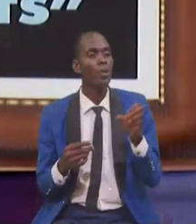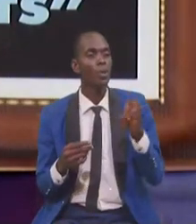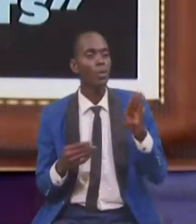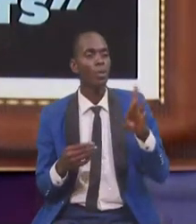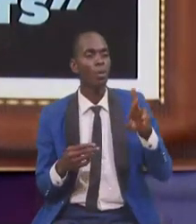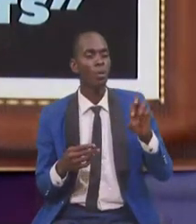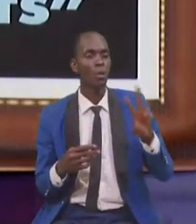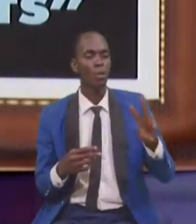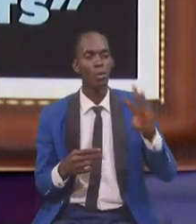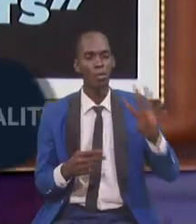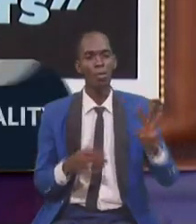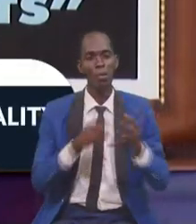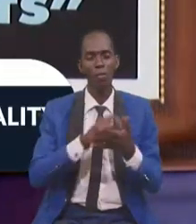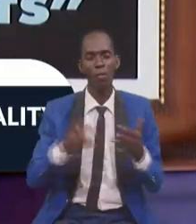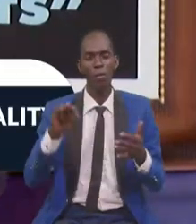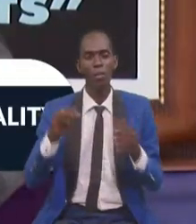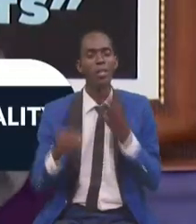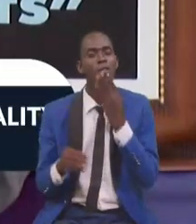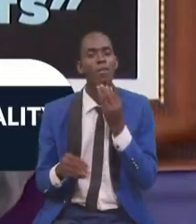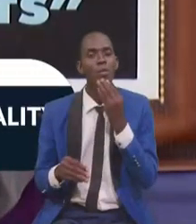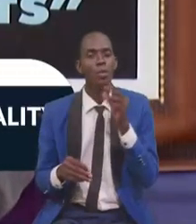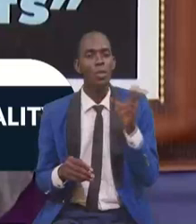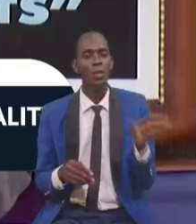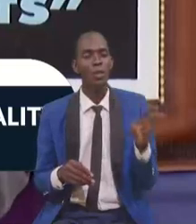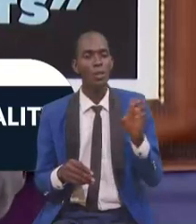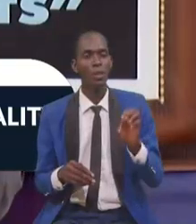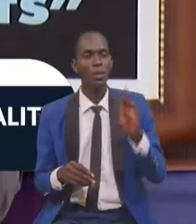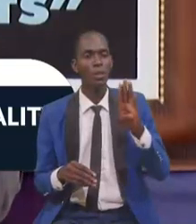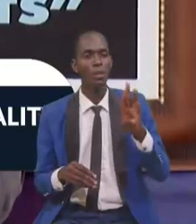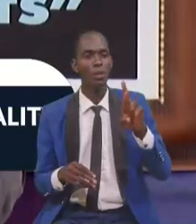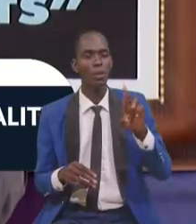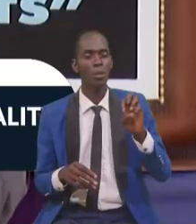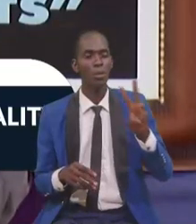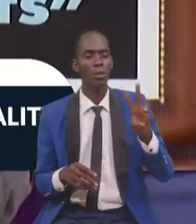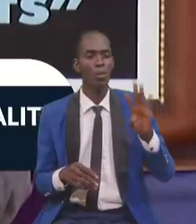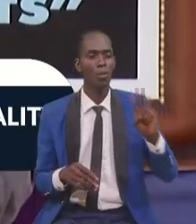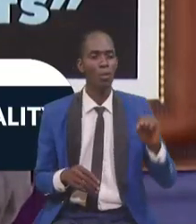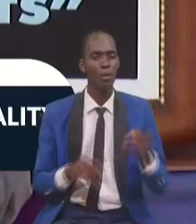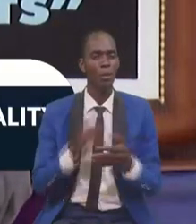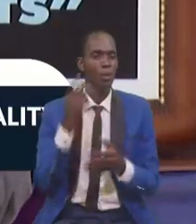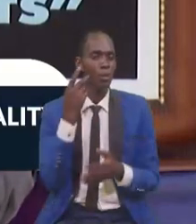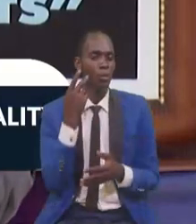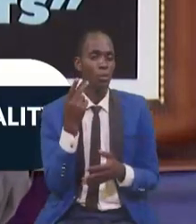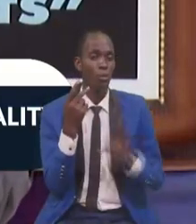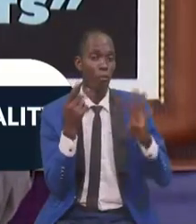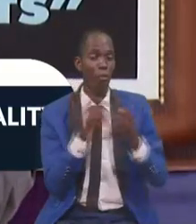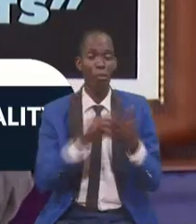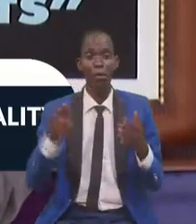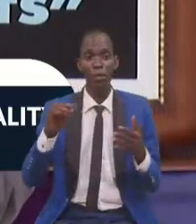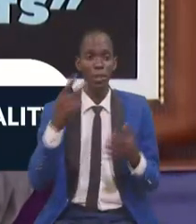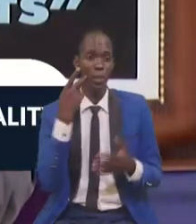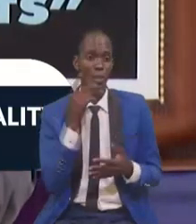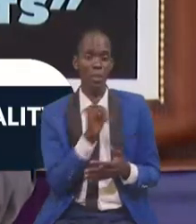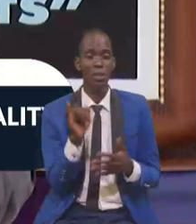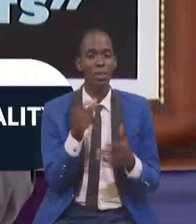4. Hébreux, chapitre 4, 14. Hébreux 4,